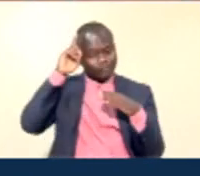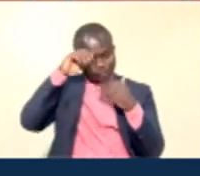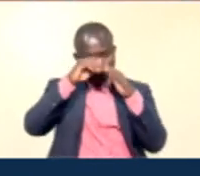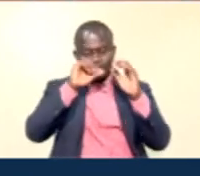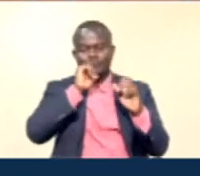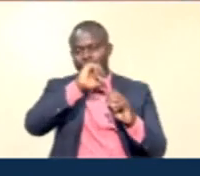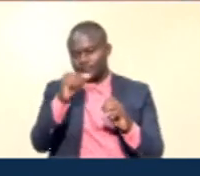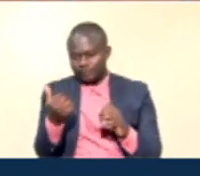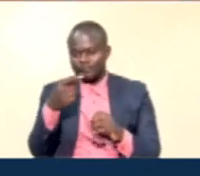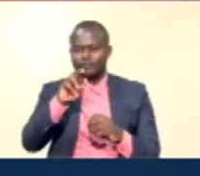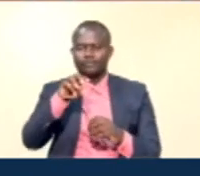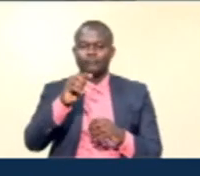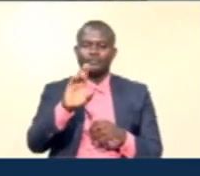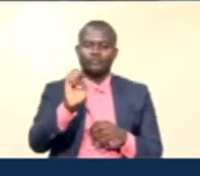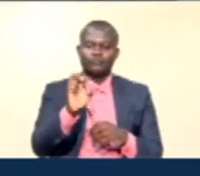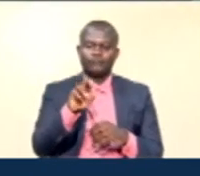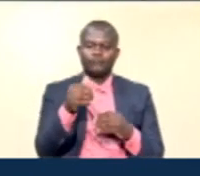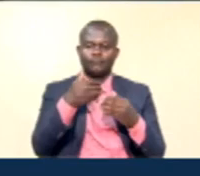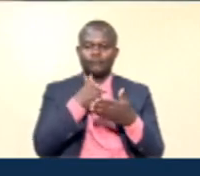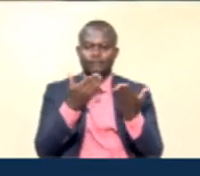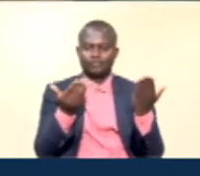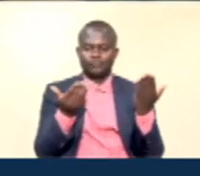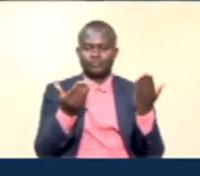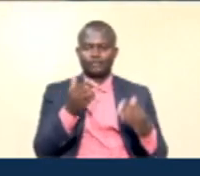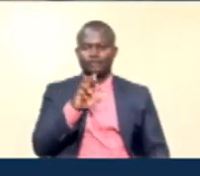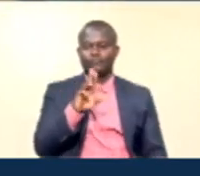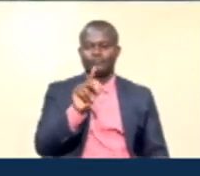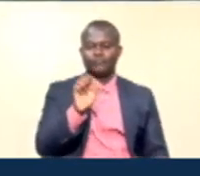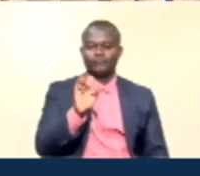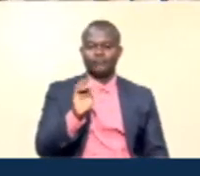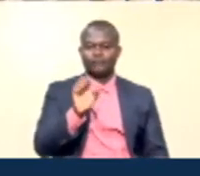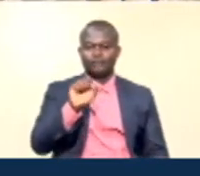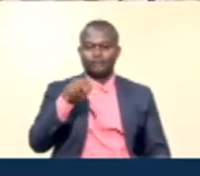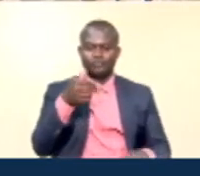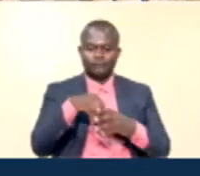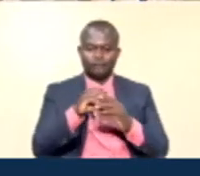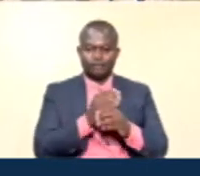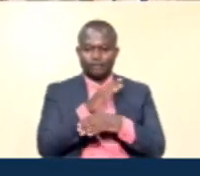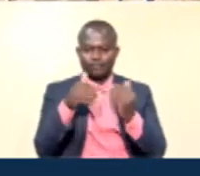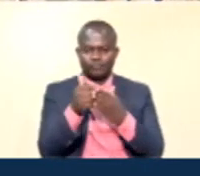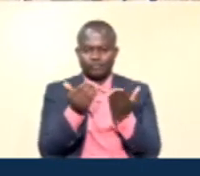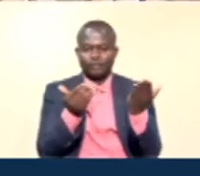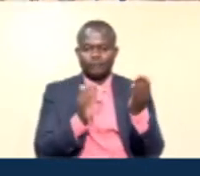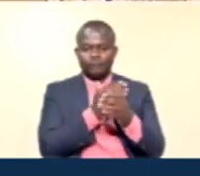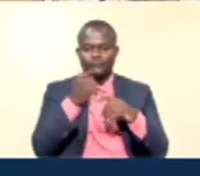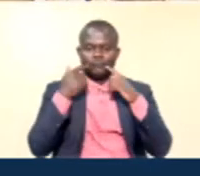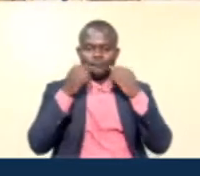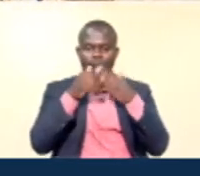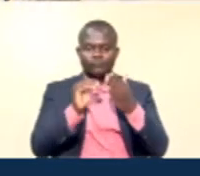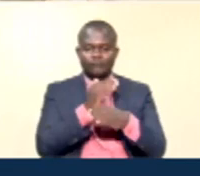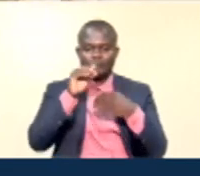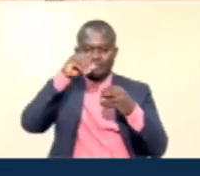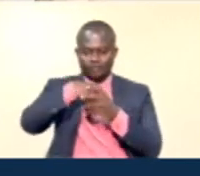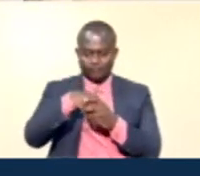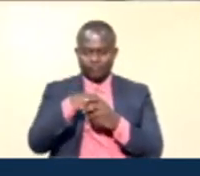n'undi mu producer ndabona ufite kwanza Rukebesha muhanzi twasanze yaje gutunganyisha indirimbo avuga ko kuba mu ndirimbo ze